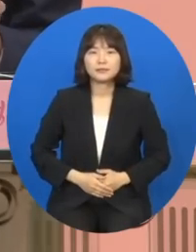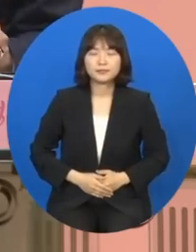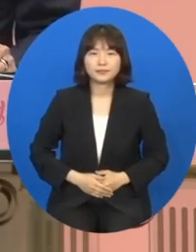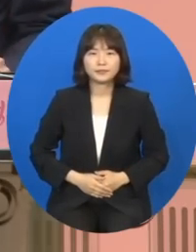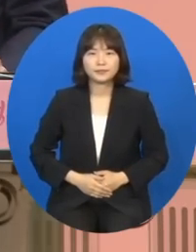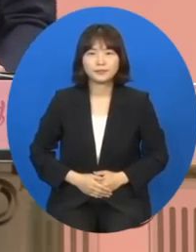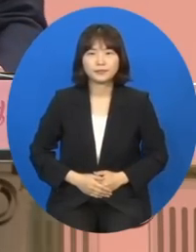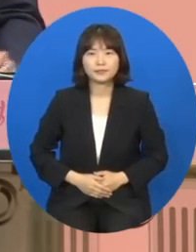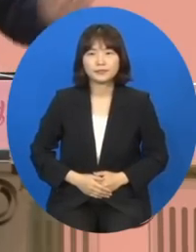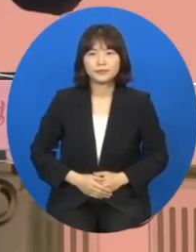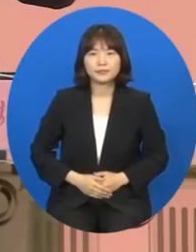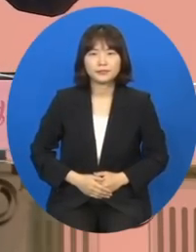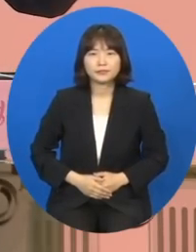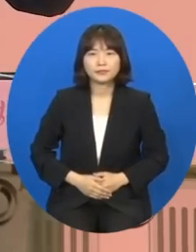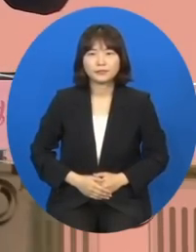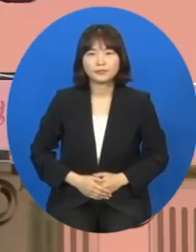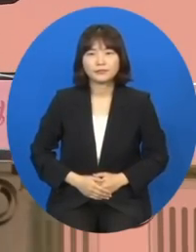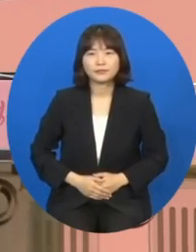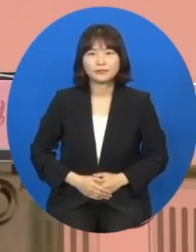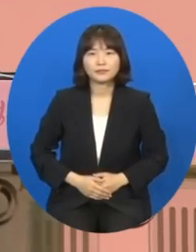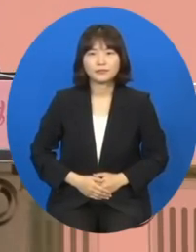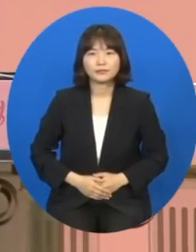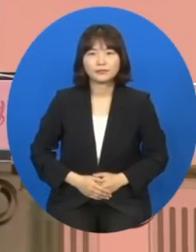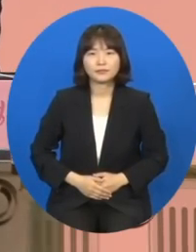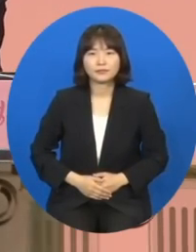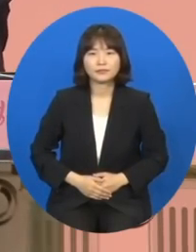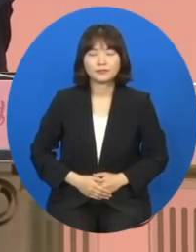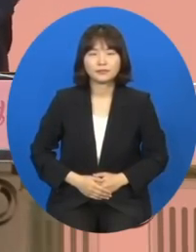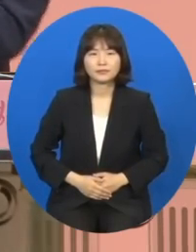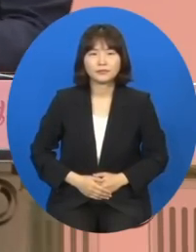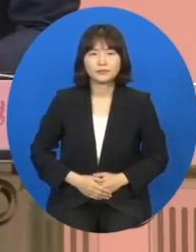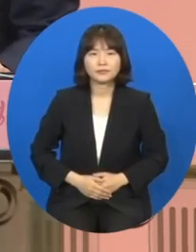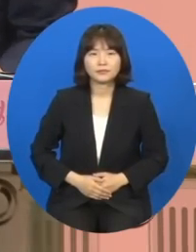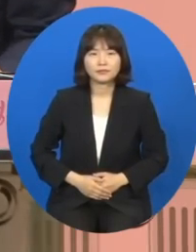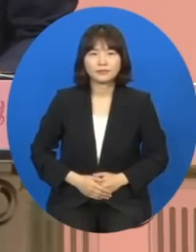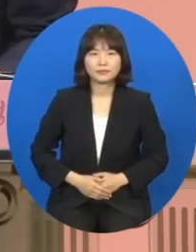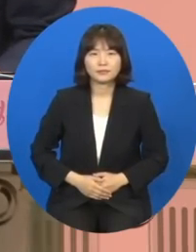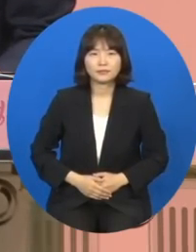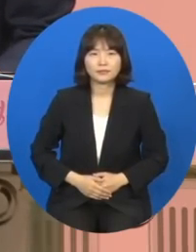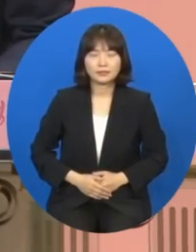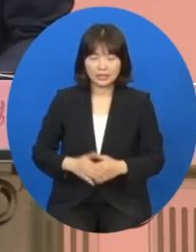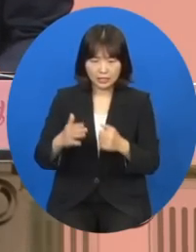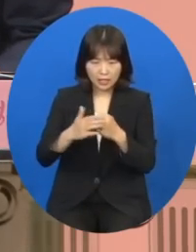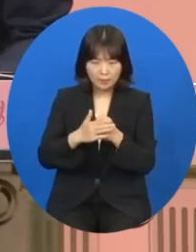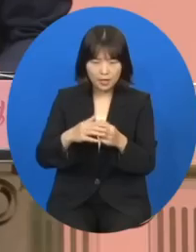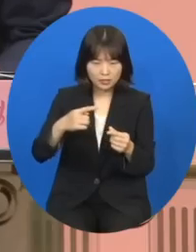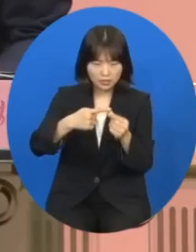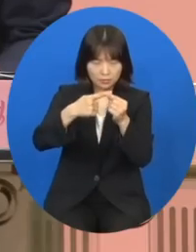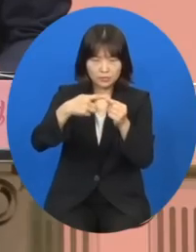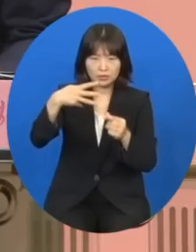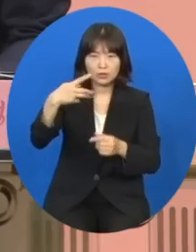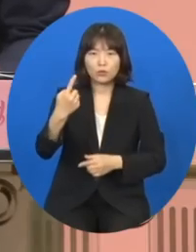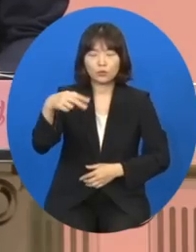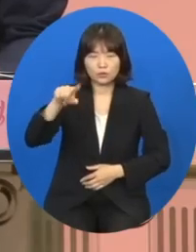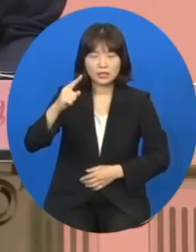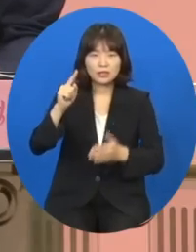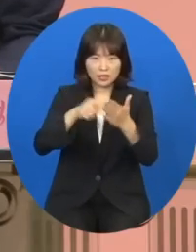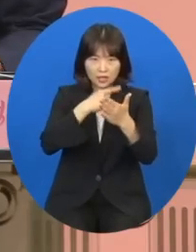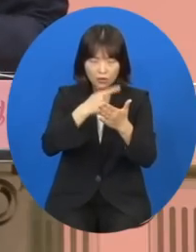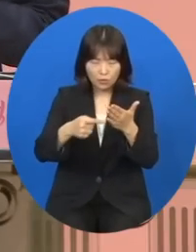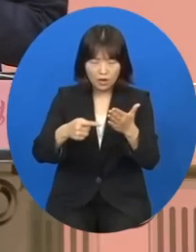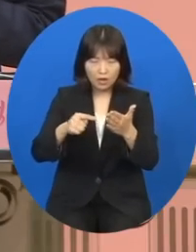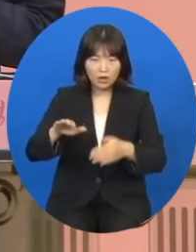3 아 때보다 of a 하는데도 검에 션이 그래서 이 첫 번째로 전 대회는 우리의